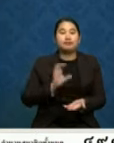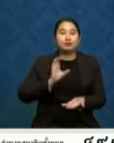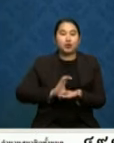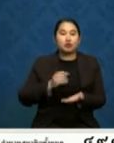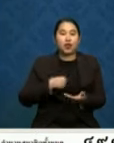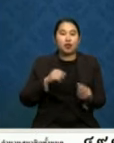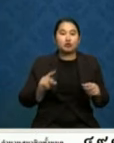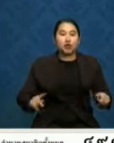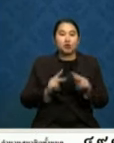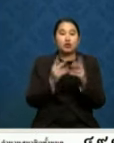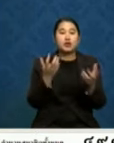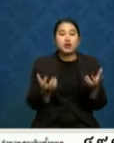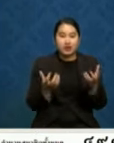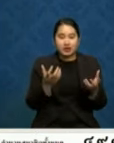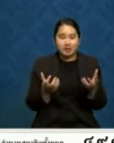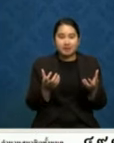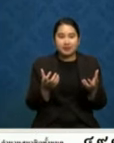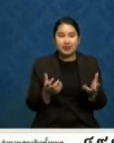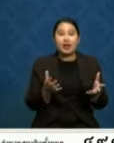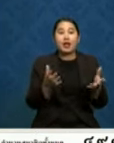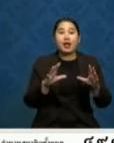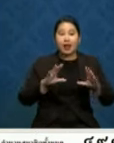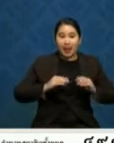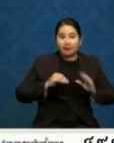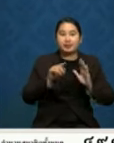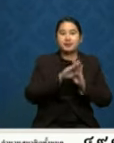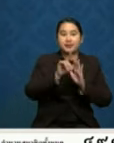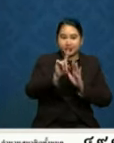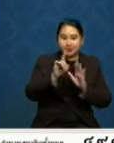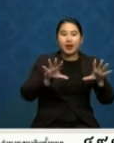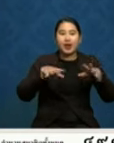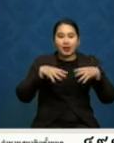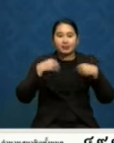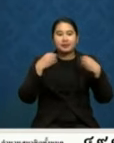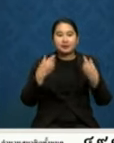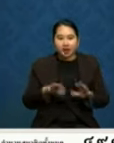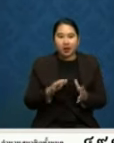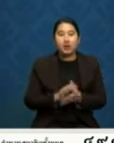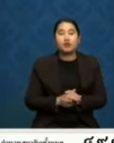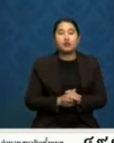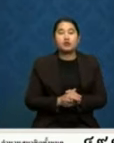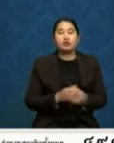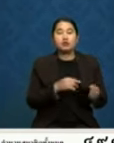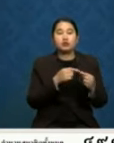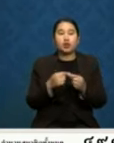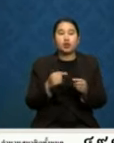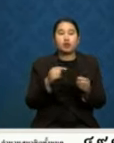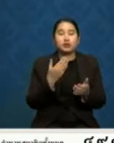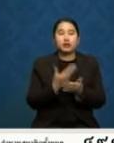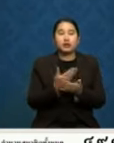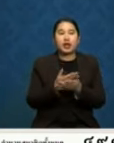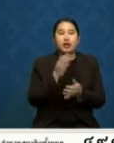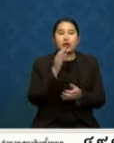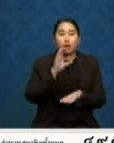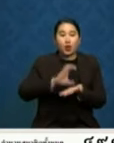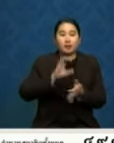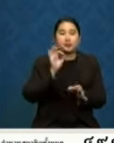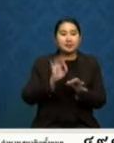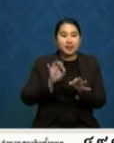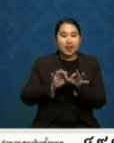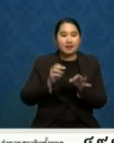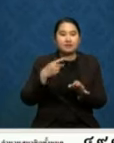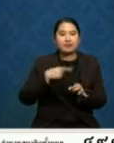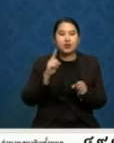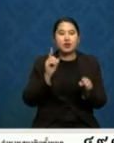ของกระทรวงยุติธรรมหลังจากที่เรารับวาระหนึ่งในสภาผู้แทนราษฎรแล้วเนี่ยนะครับให้งบประมาณเนี่ยมีความประหยัดมีความคุ้มค่าที่